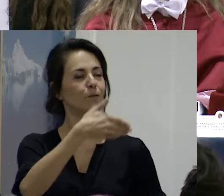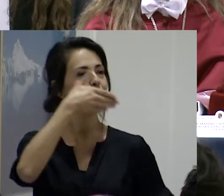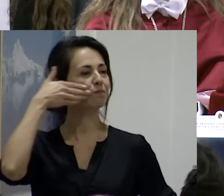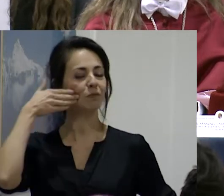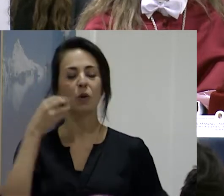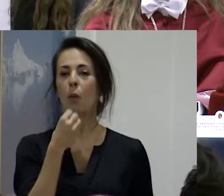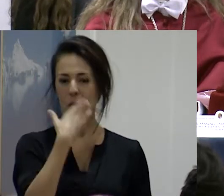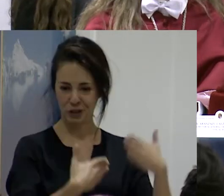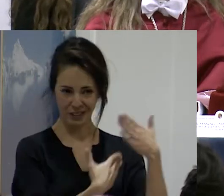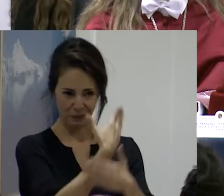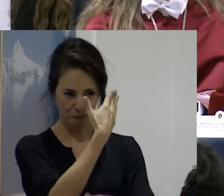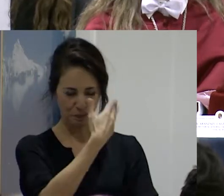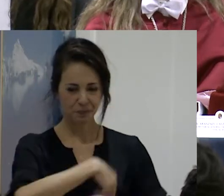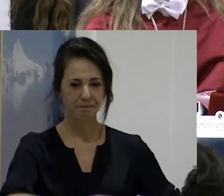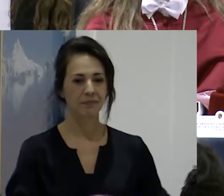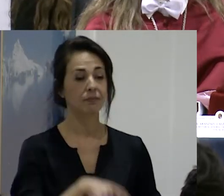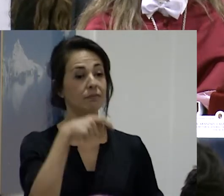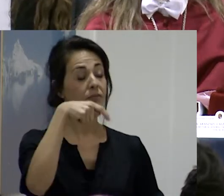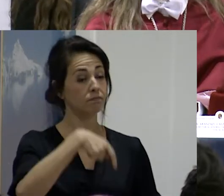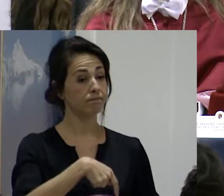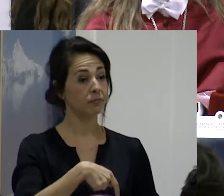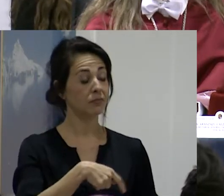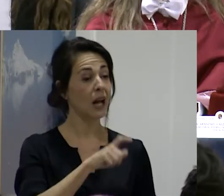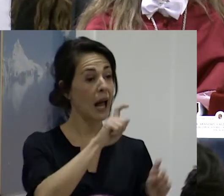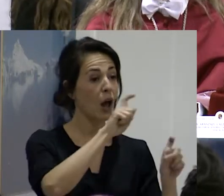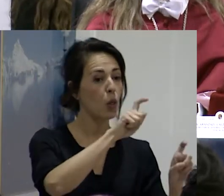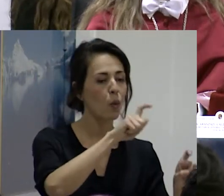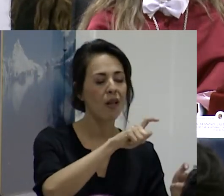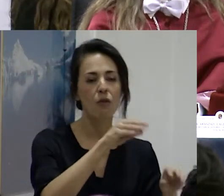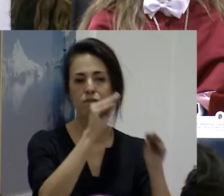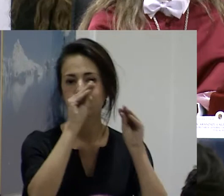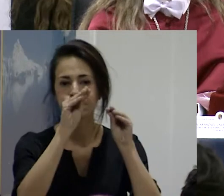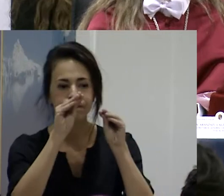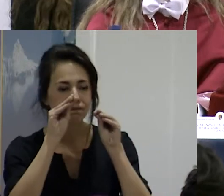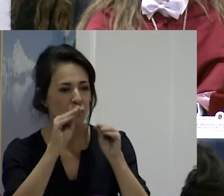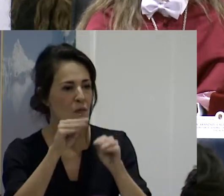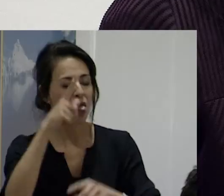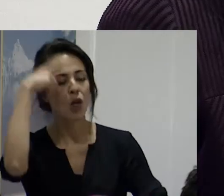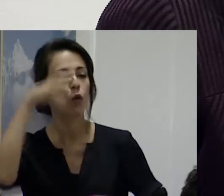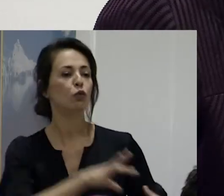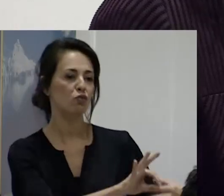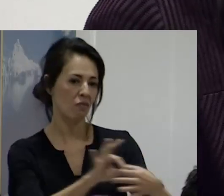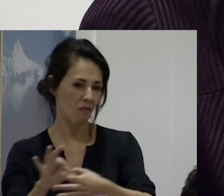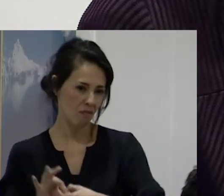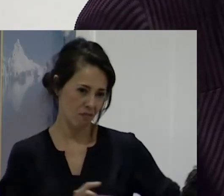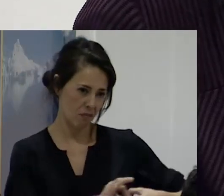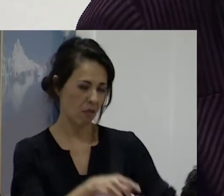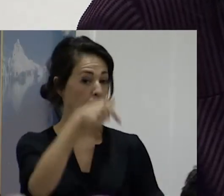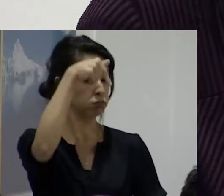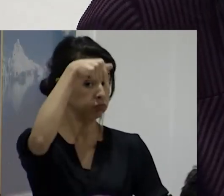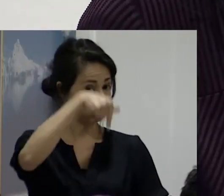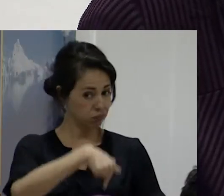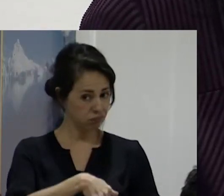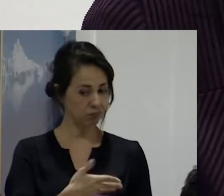dia a tots. La unió de l'educació, de la formació i de la cultura és avui